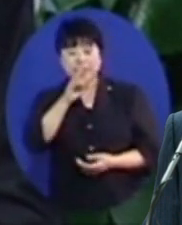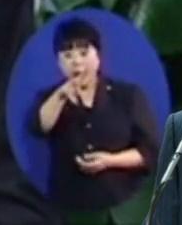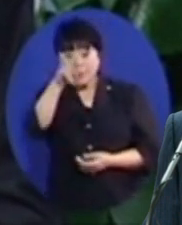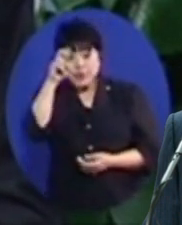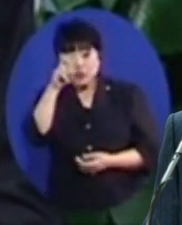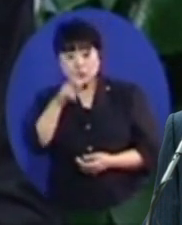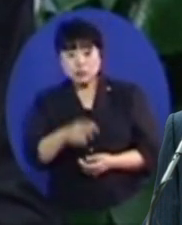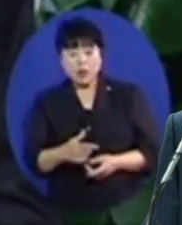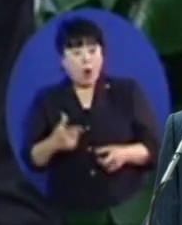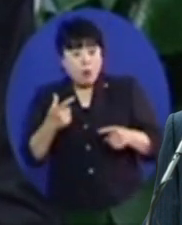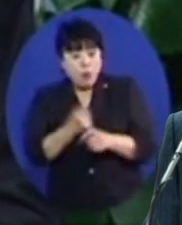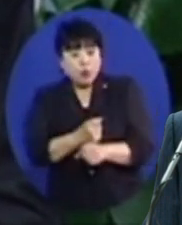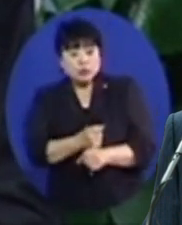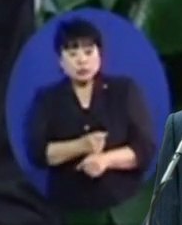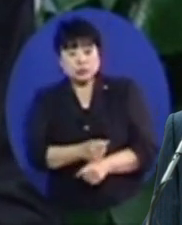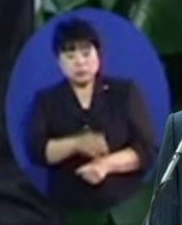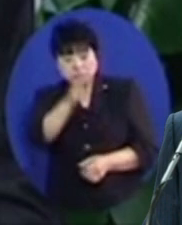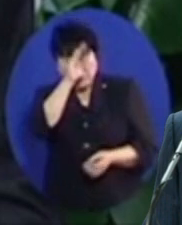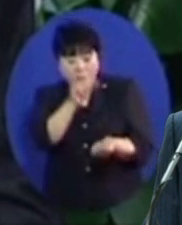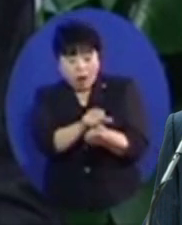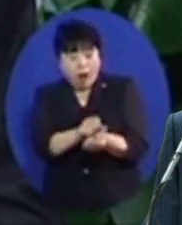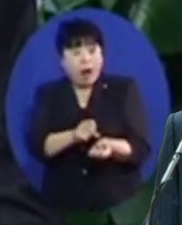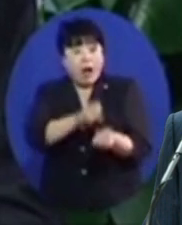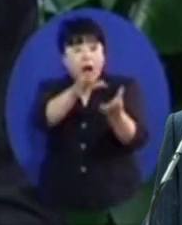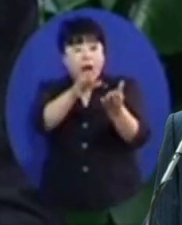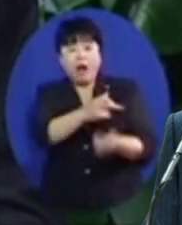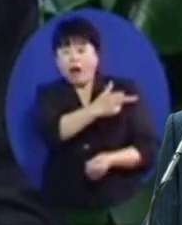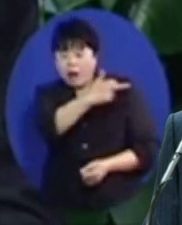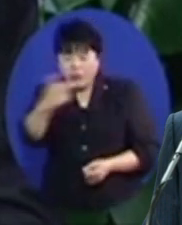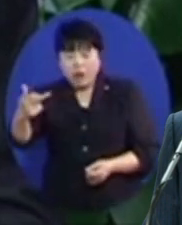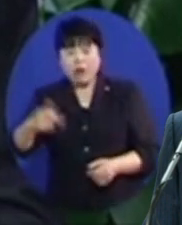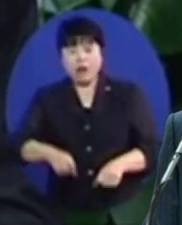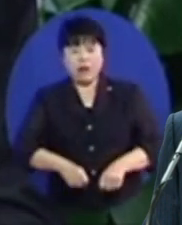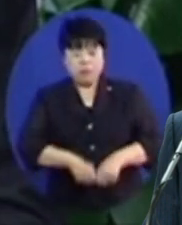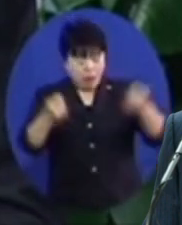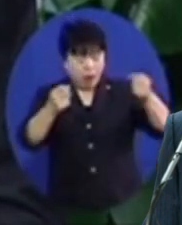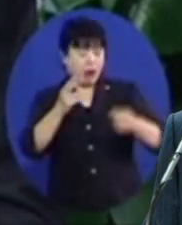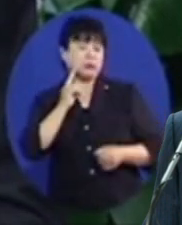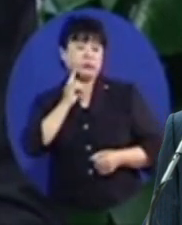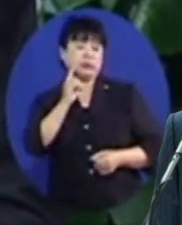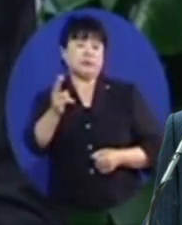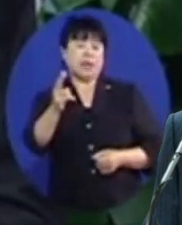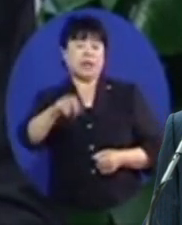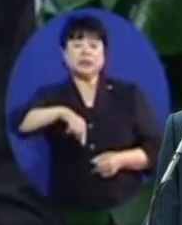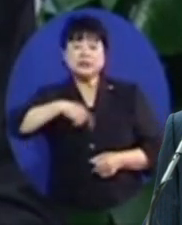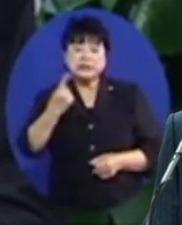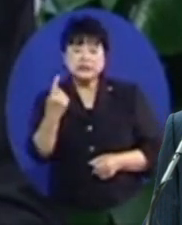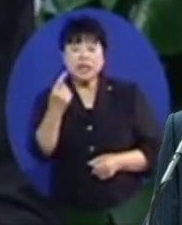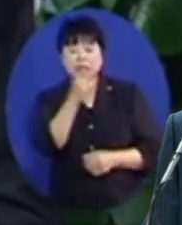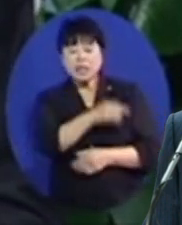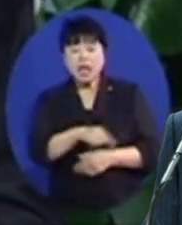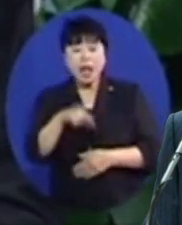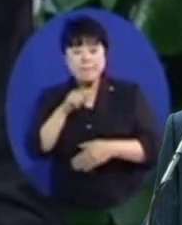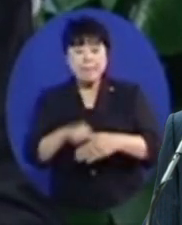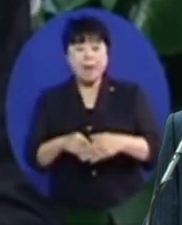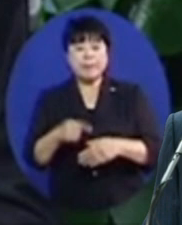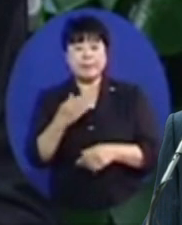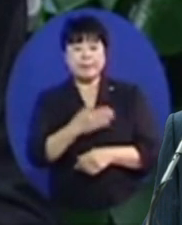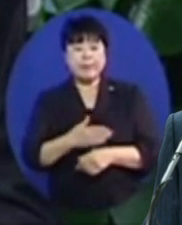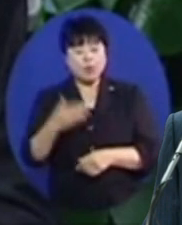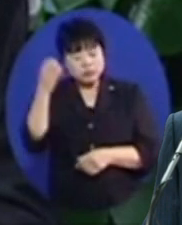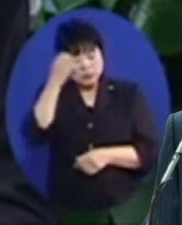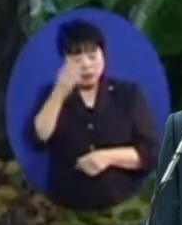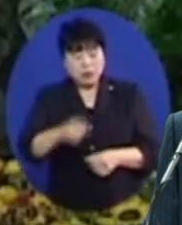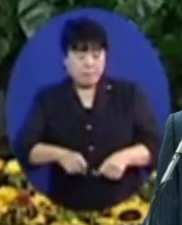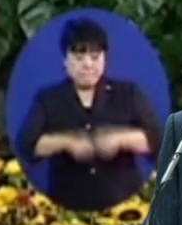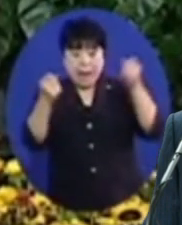미움과 복수의 바이러스는 엄청난 파괴력을 가져오는 것입니다. 자기의 심신을 파괴합니다. 잠언서